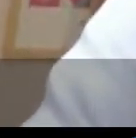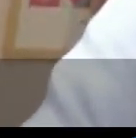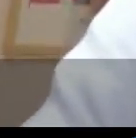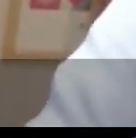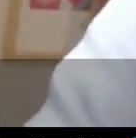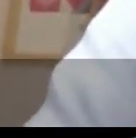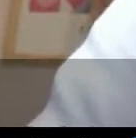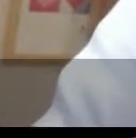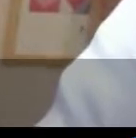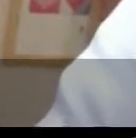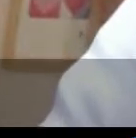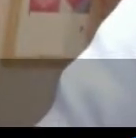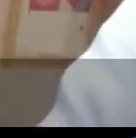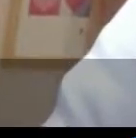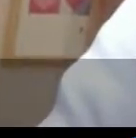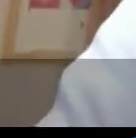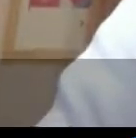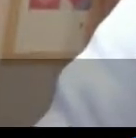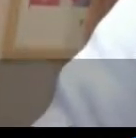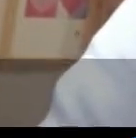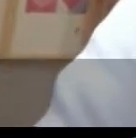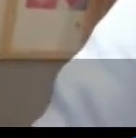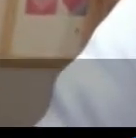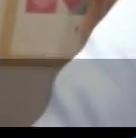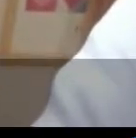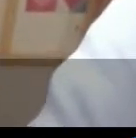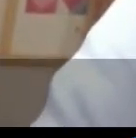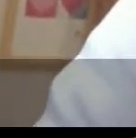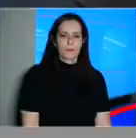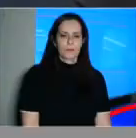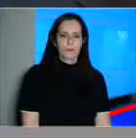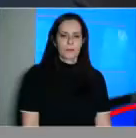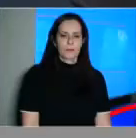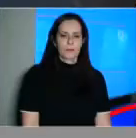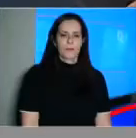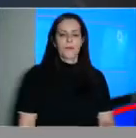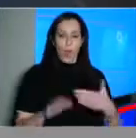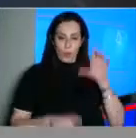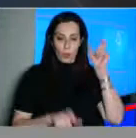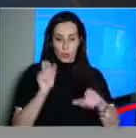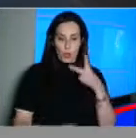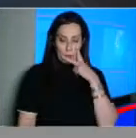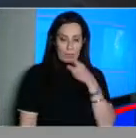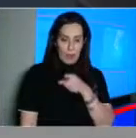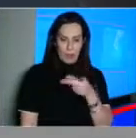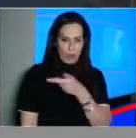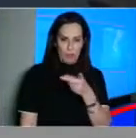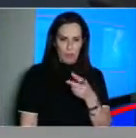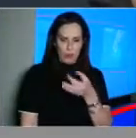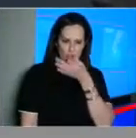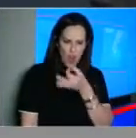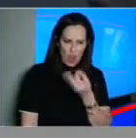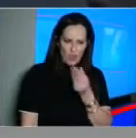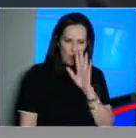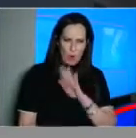עם האתגרים של יישומים טכנולוגיים. סמדר, כן. ורוב האנשים שעכשיו מסתכלים עליי ועלייך, שואלים